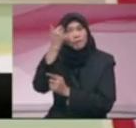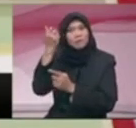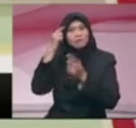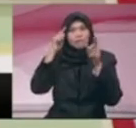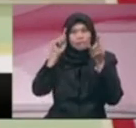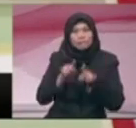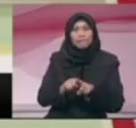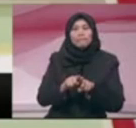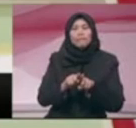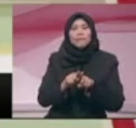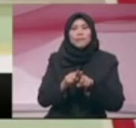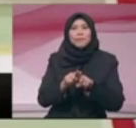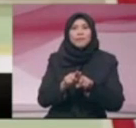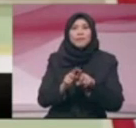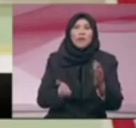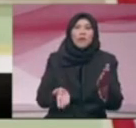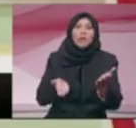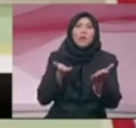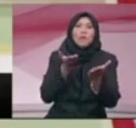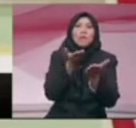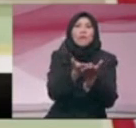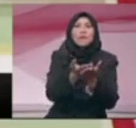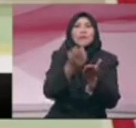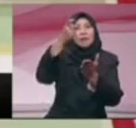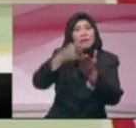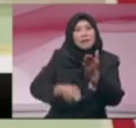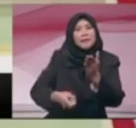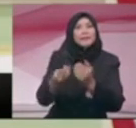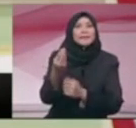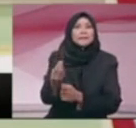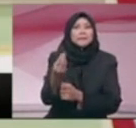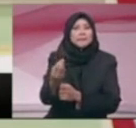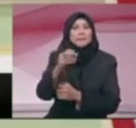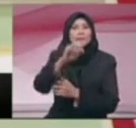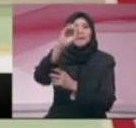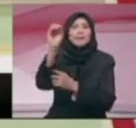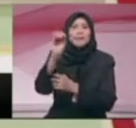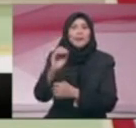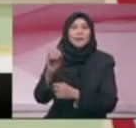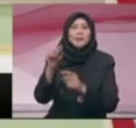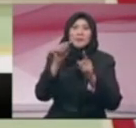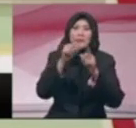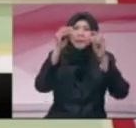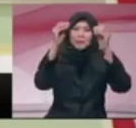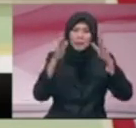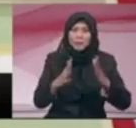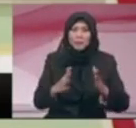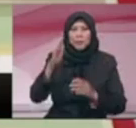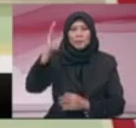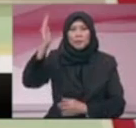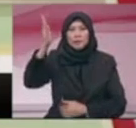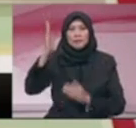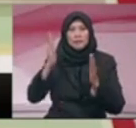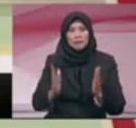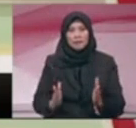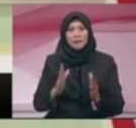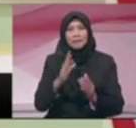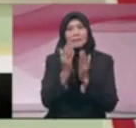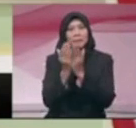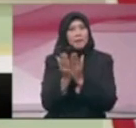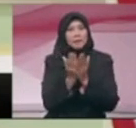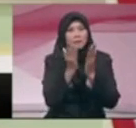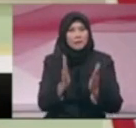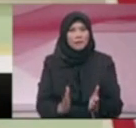persetujuan untuk menawarkan harga diskaun kepada pensyarah, guru-guru, pelajar-pelajar sekolah, pelajar